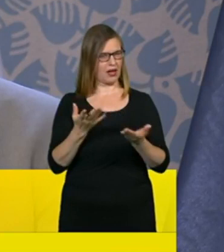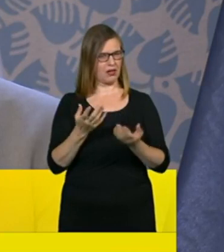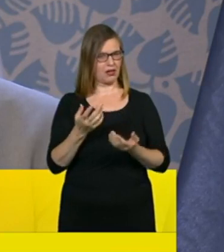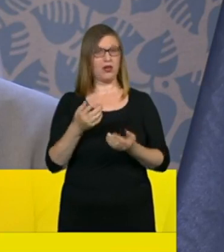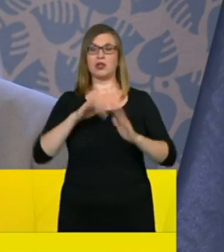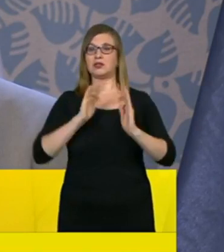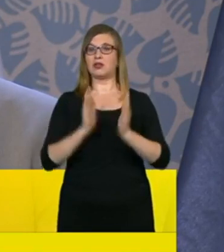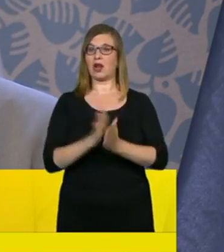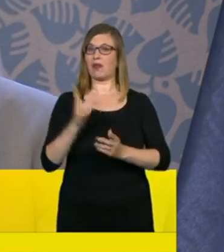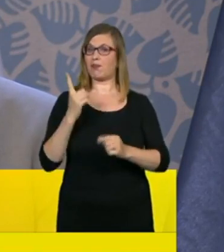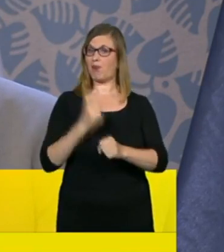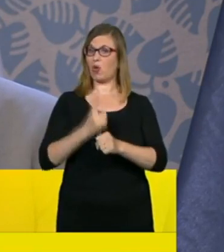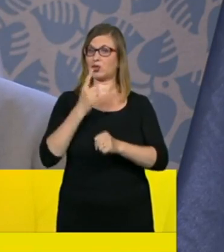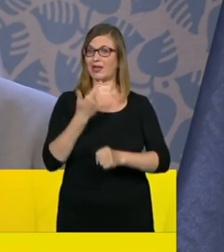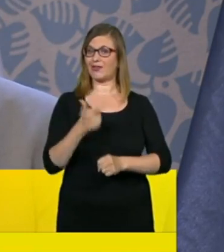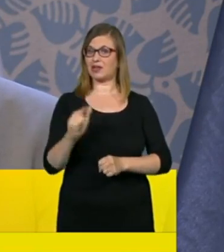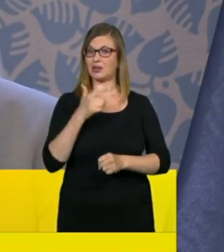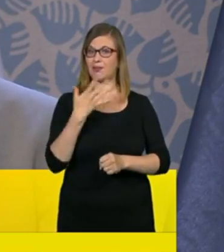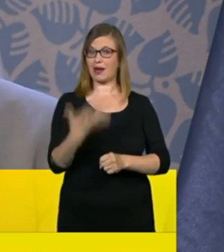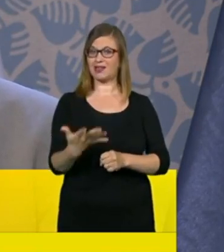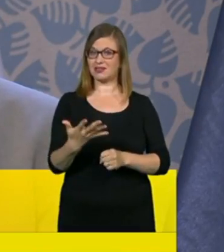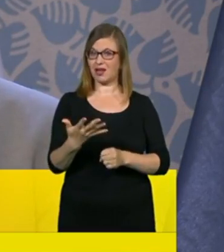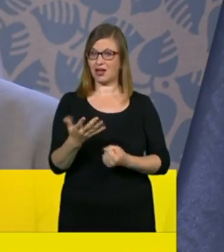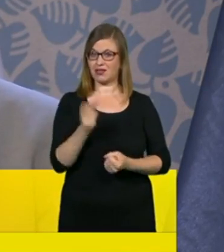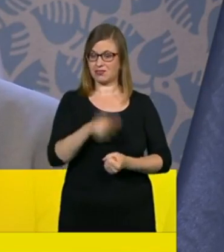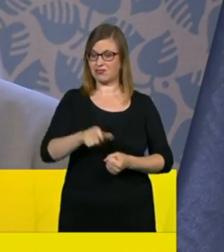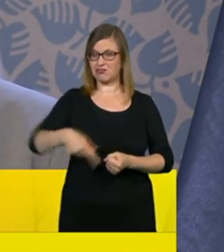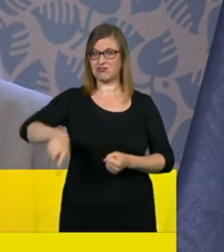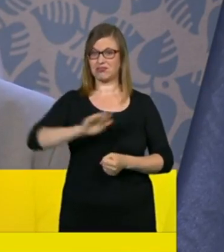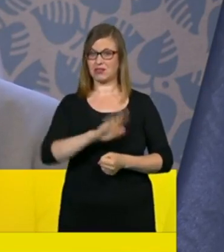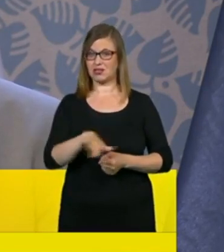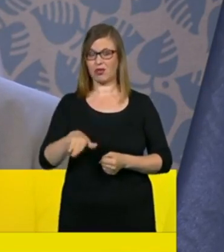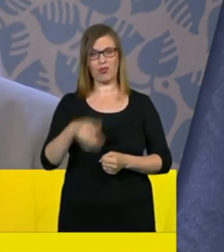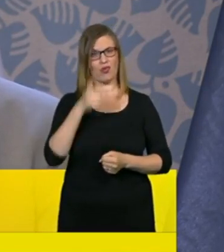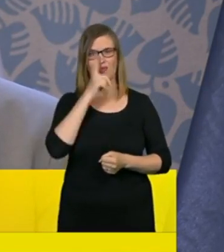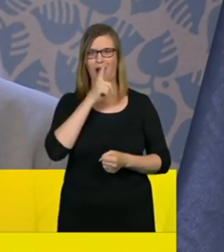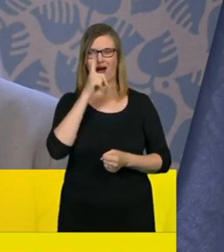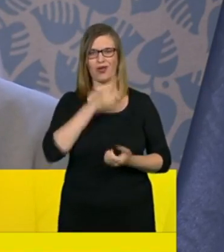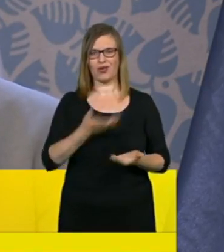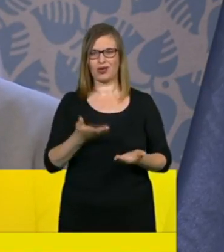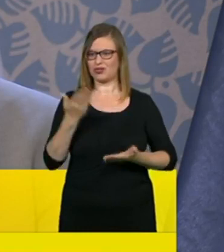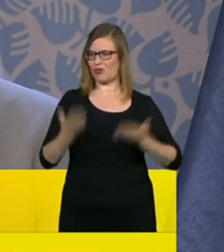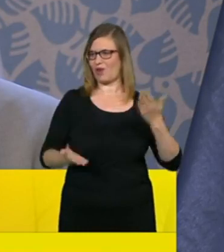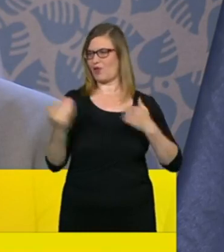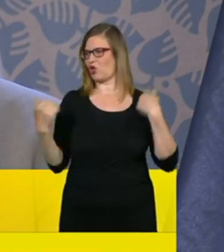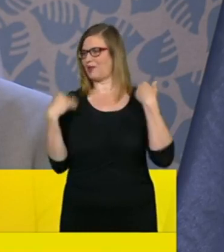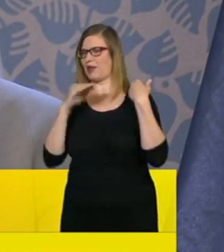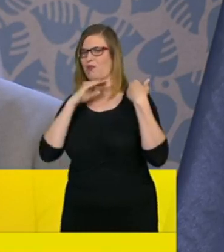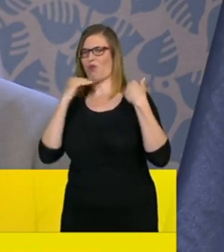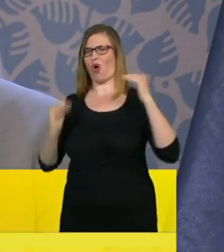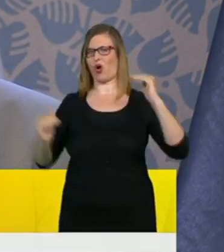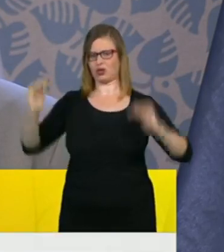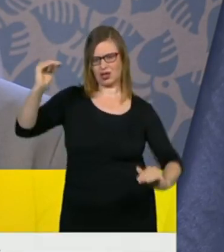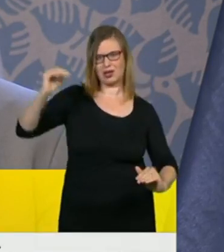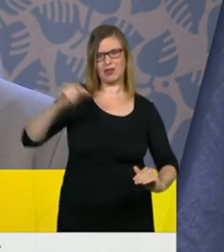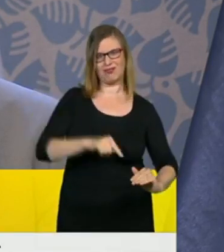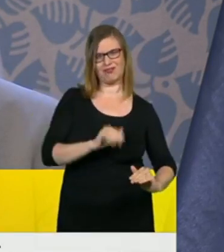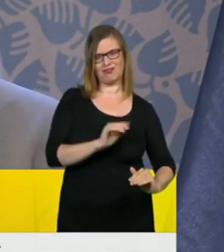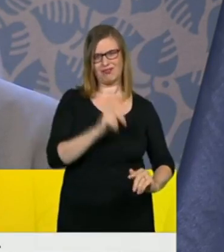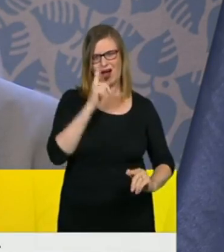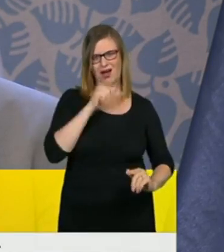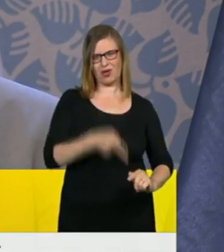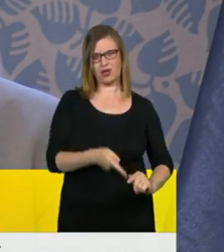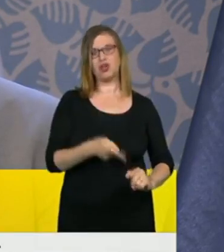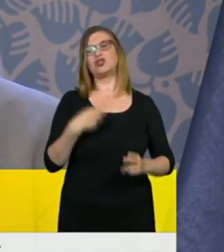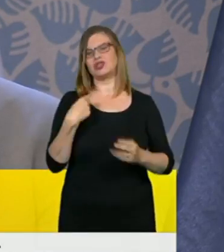počtu přes 8 tisíc opravdu velmi minoritní část, a je zřejmé, že to riziko pro děti je významně